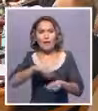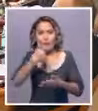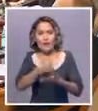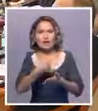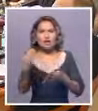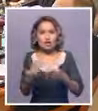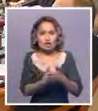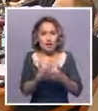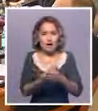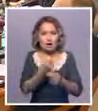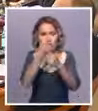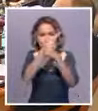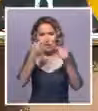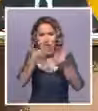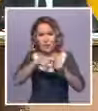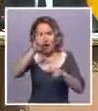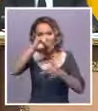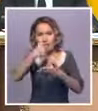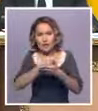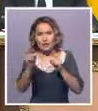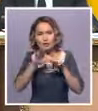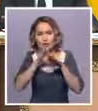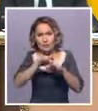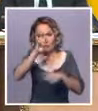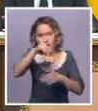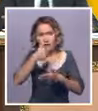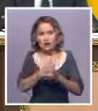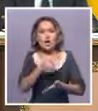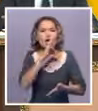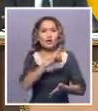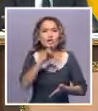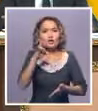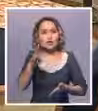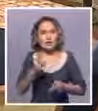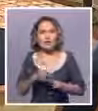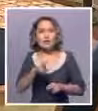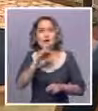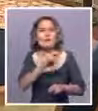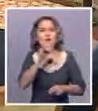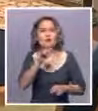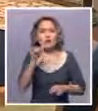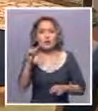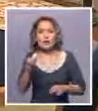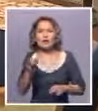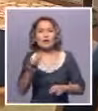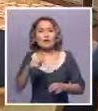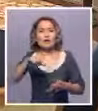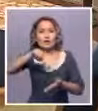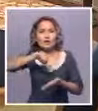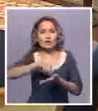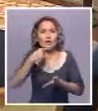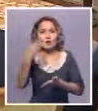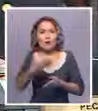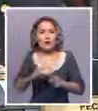кейінірек кеңейтілген отырыста бас қосқан президенттер қазақ лидері Нұрсұлтан Назарбаевтың Біріккен ұлттар ұйымының мінберінен терроризмге қарсы